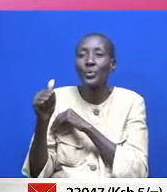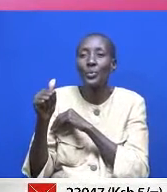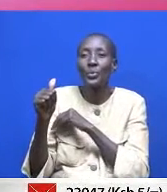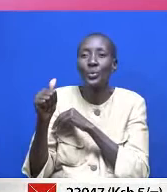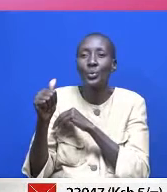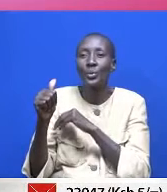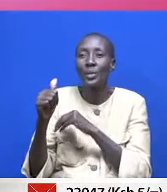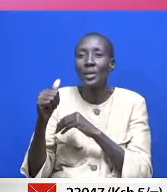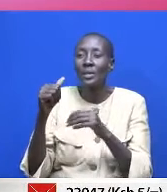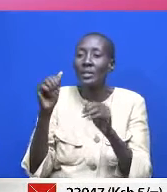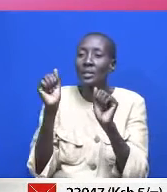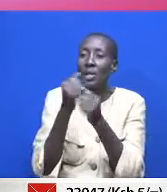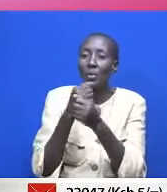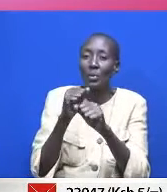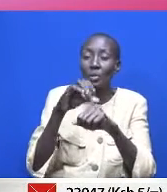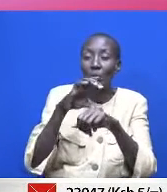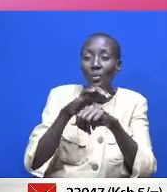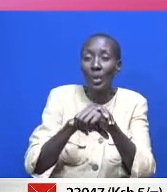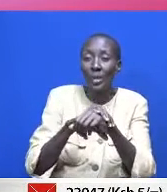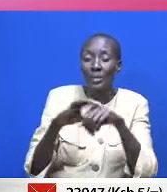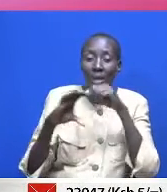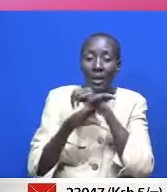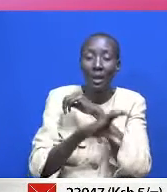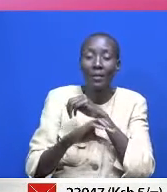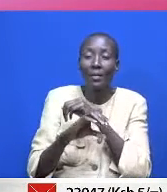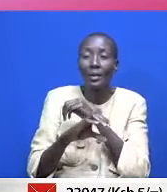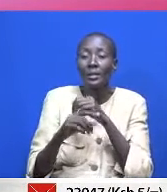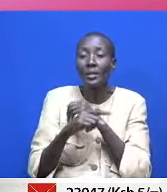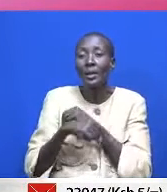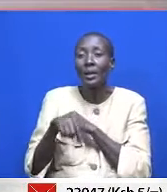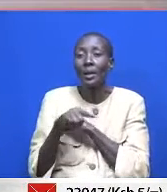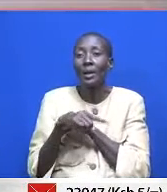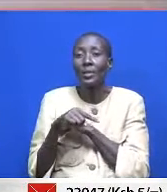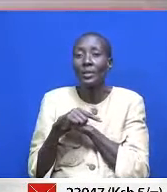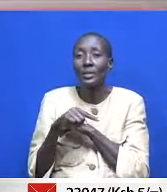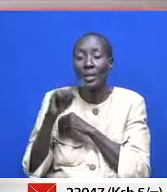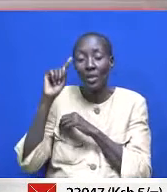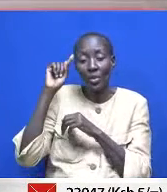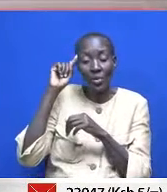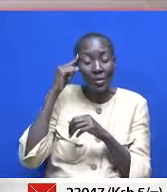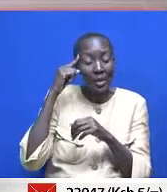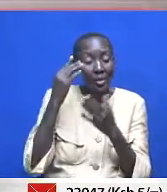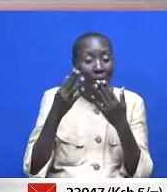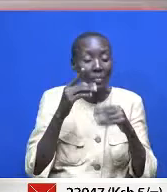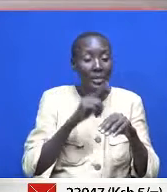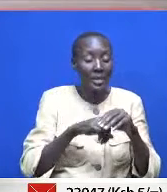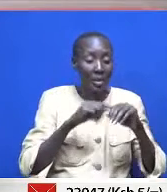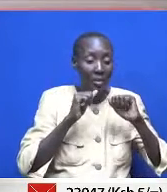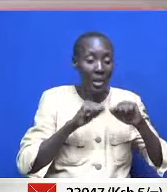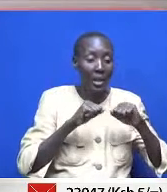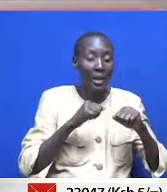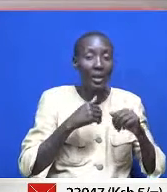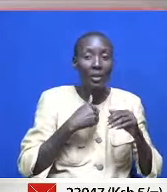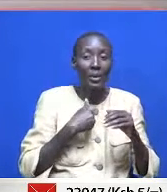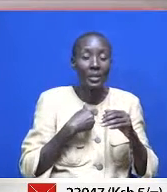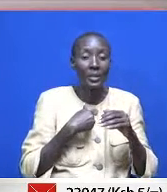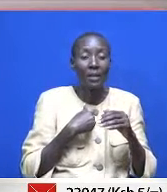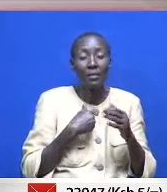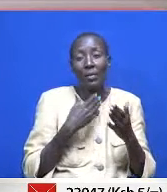vitu hazipatikani katika bara letu. Na unadhani ya kwamba wakati mkataba huu ulikuwa unaandikishwa waliweza